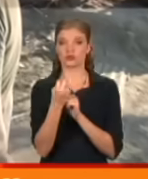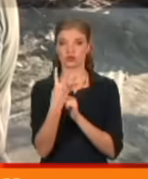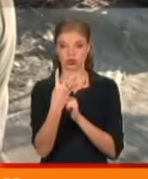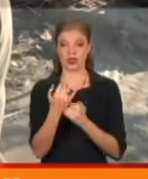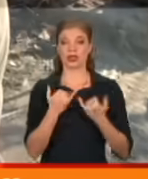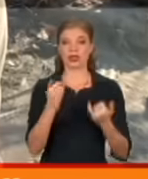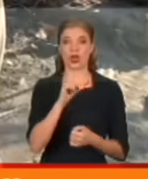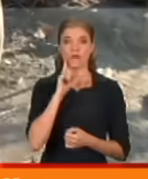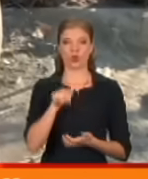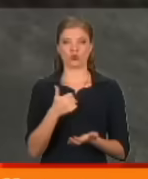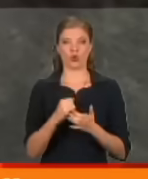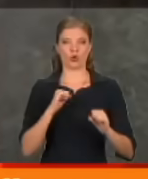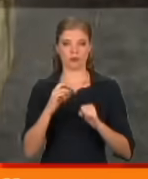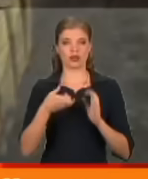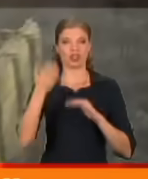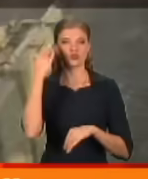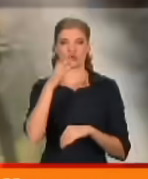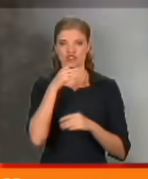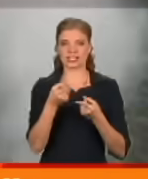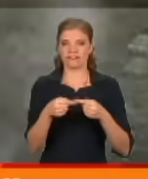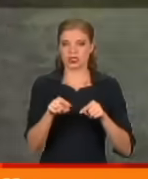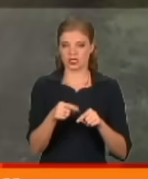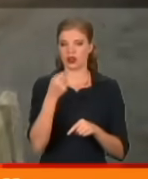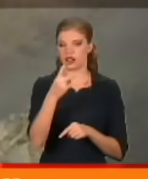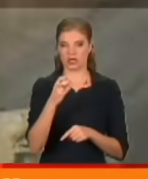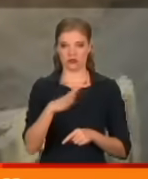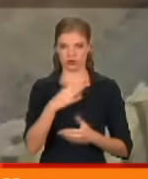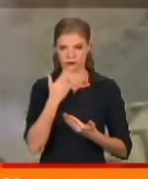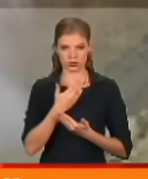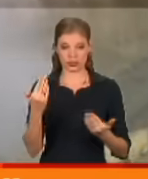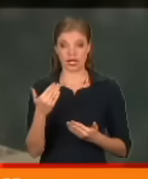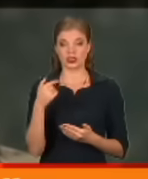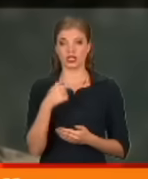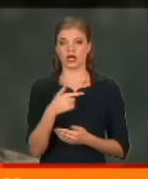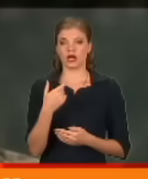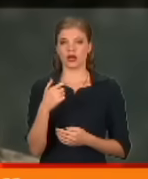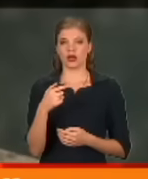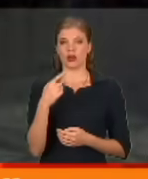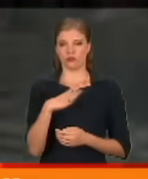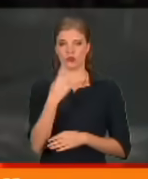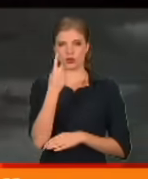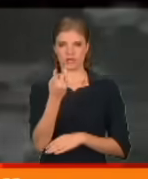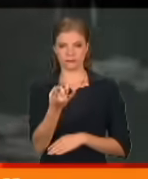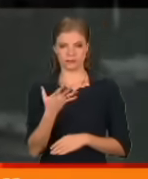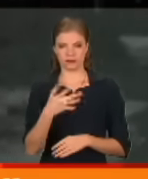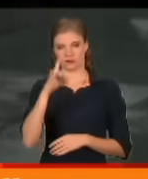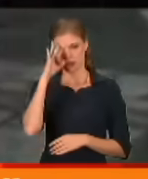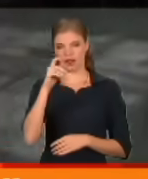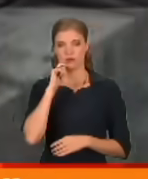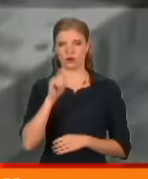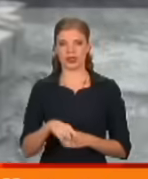2014-го для молодого командира на той час відділення ледь не стає фатальним. Наче все бій. Зробив вистріл. Слава